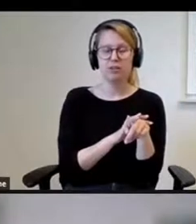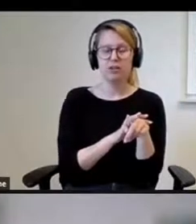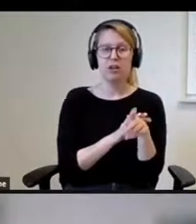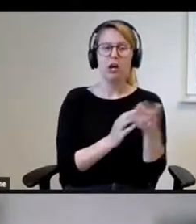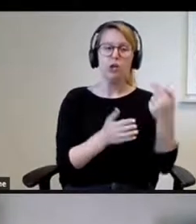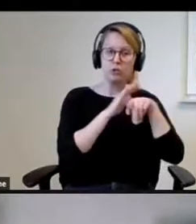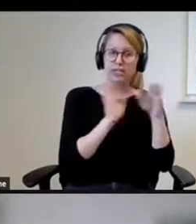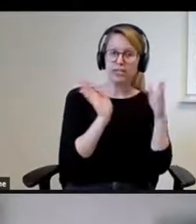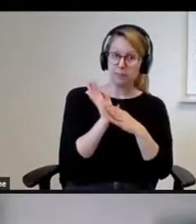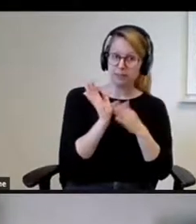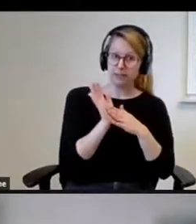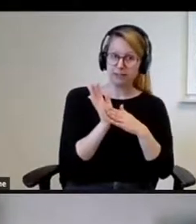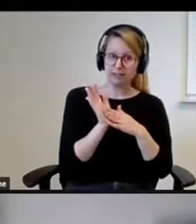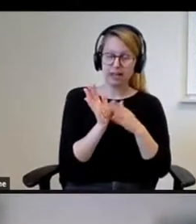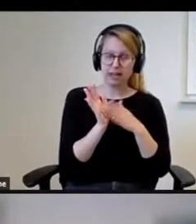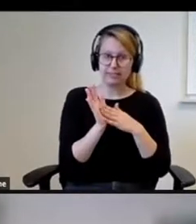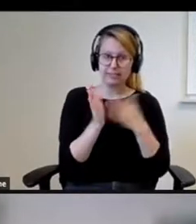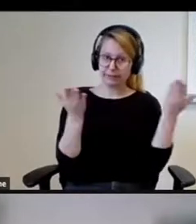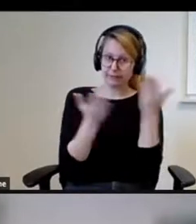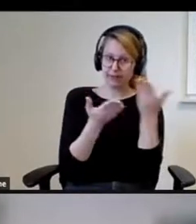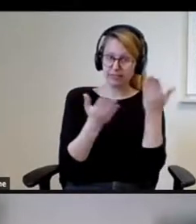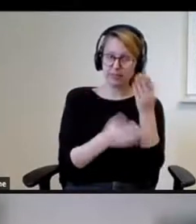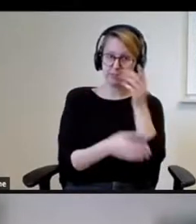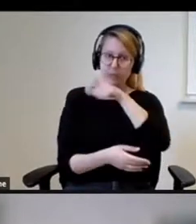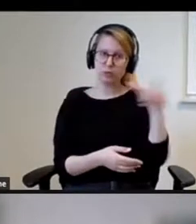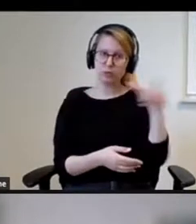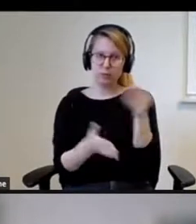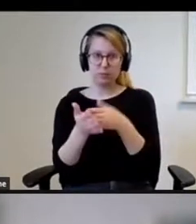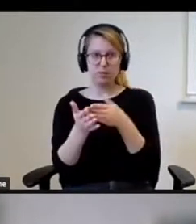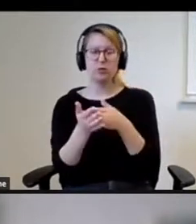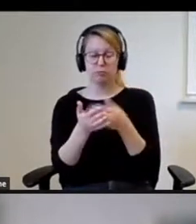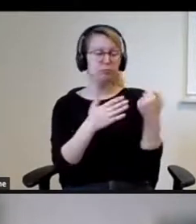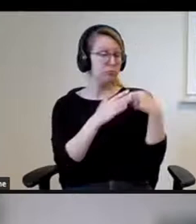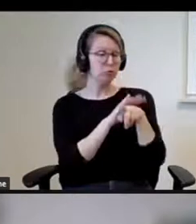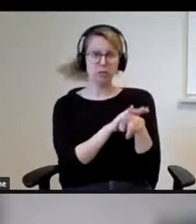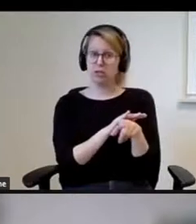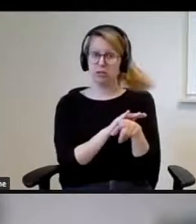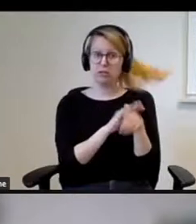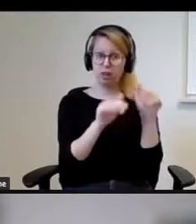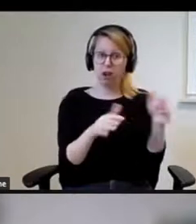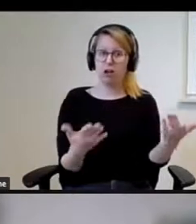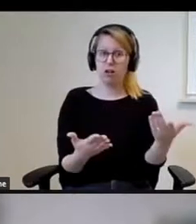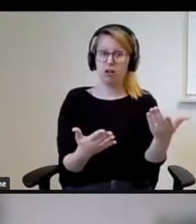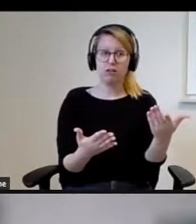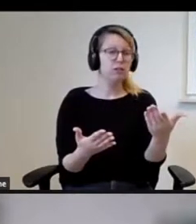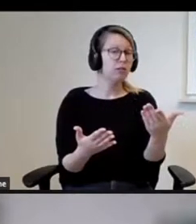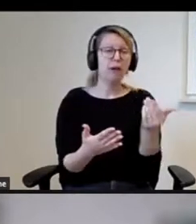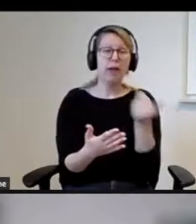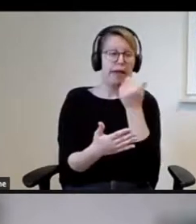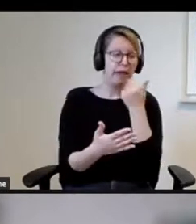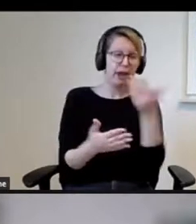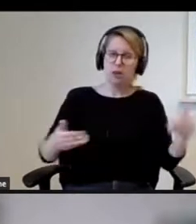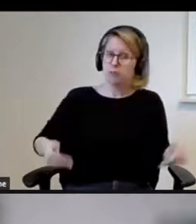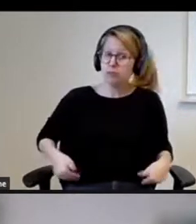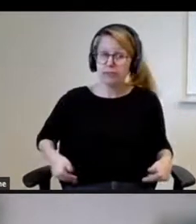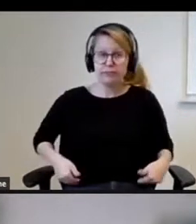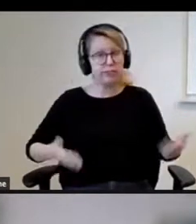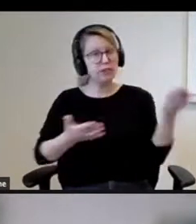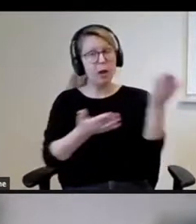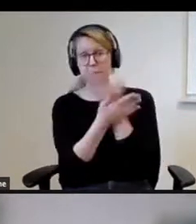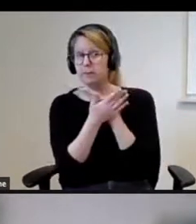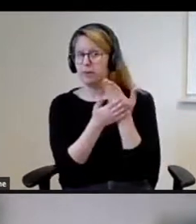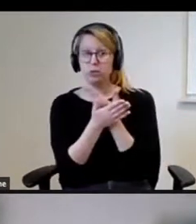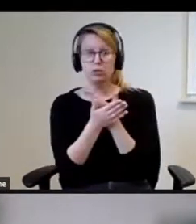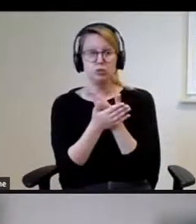den Menschen mit Behinderung, dass sie Access haben, sie wird zu Service, sie wird zu Bildung, hier nur